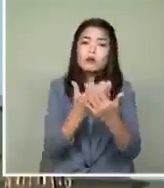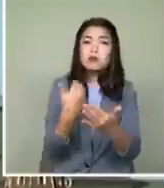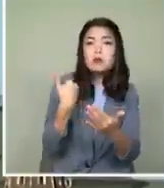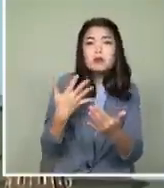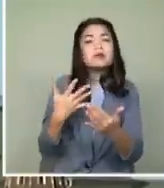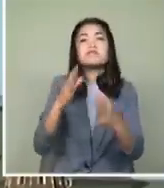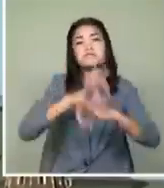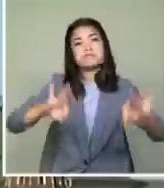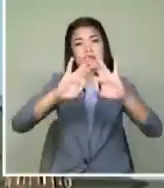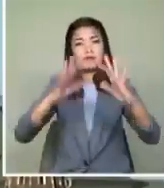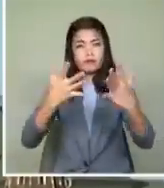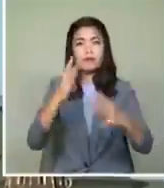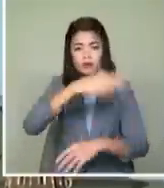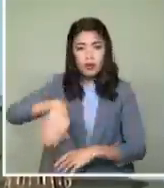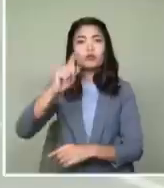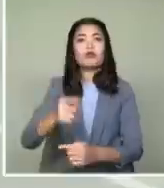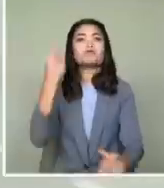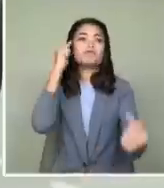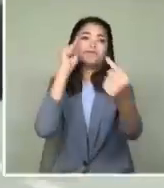ครับ